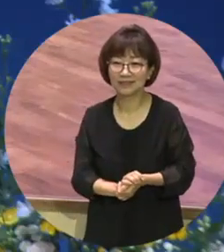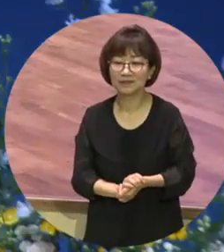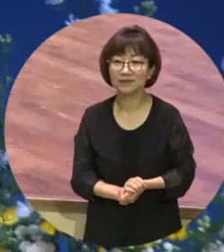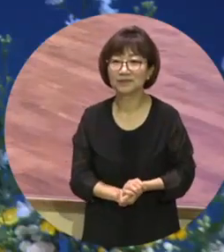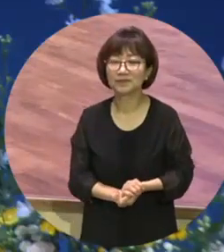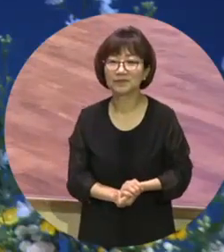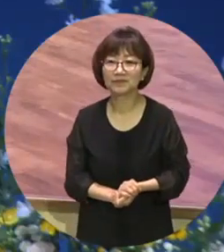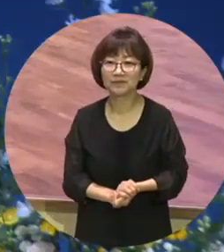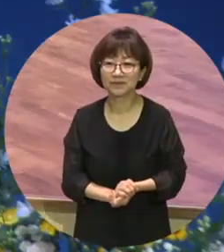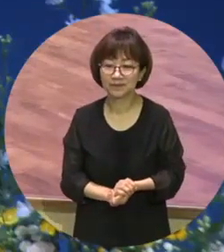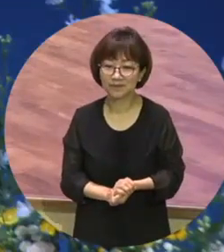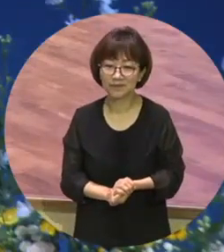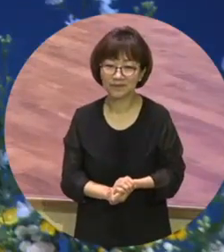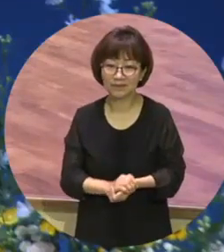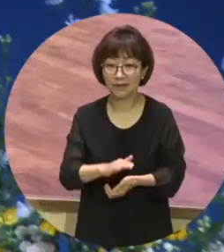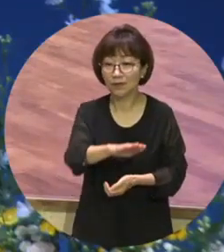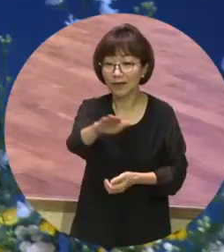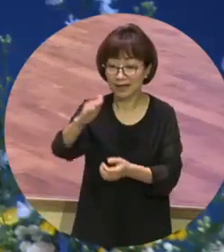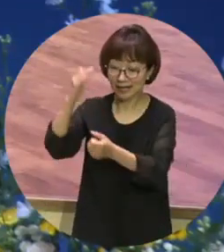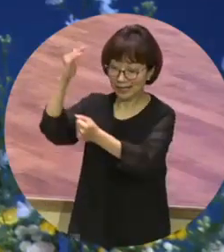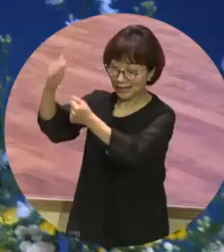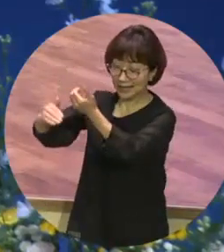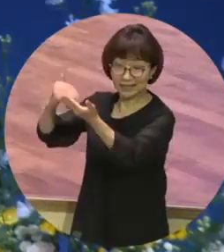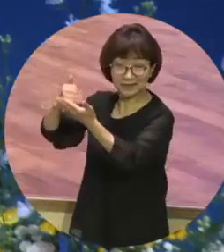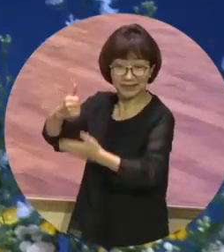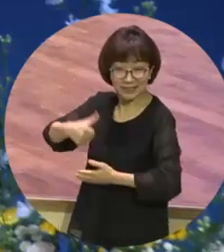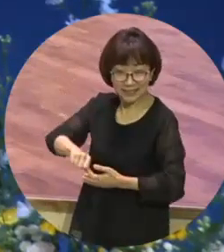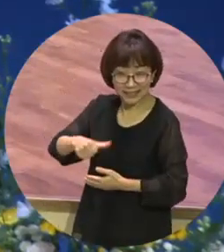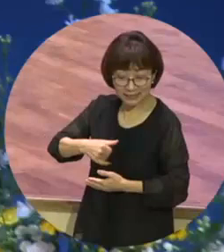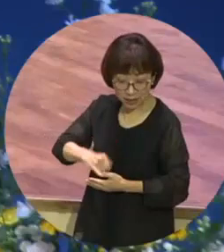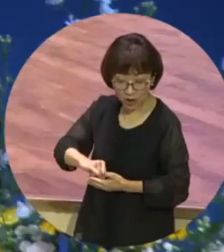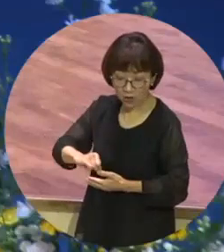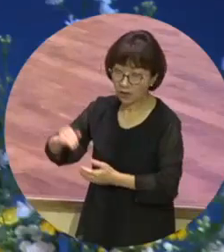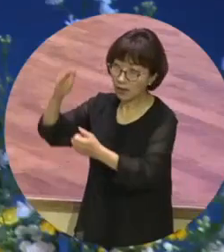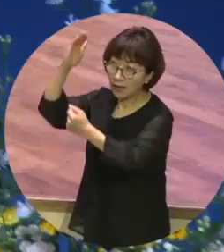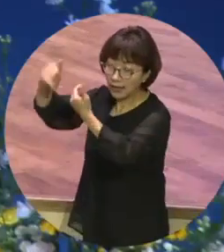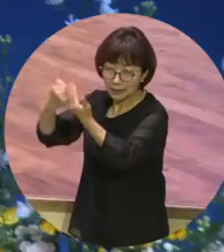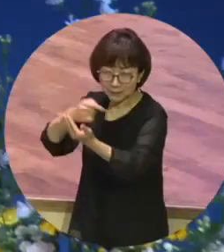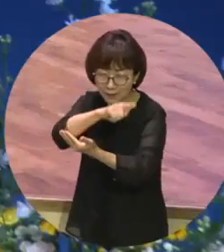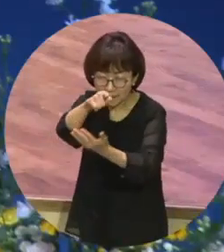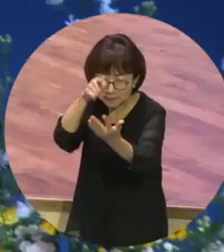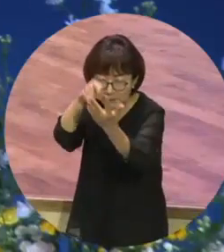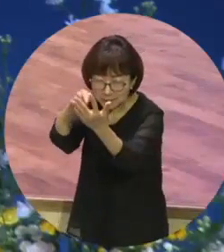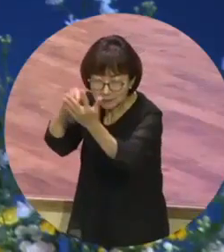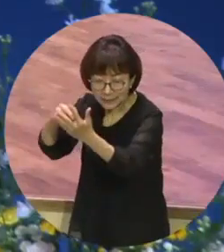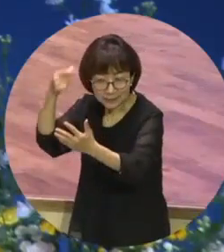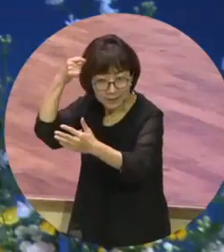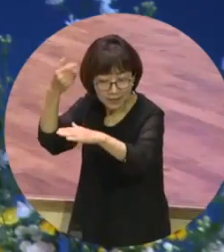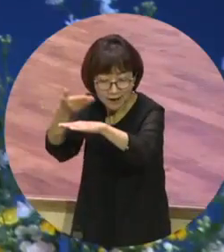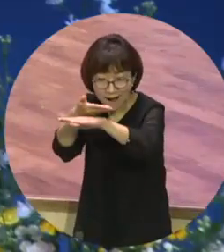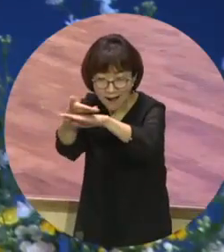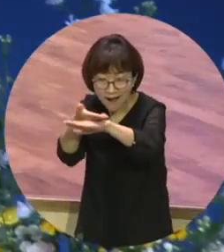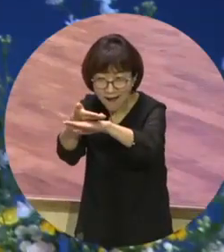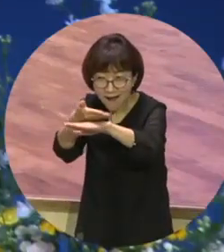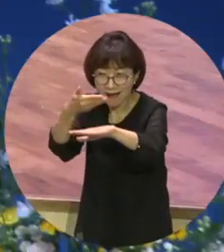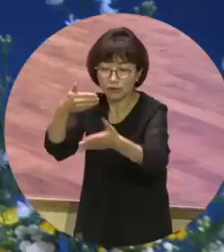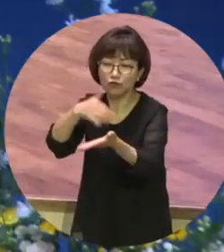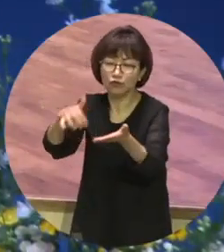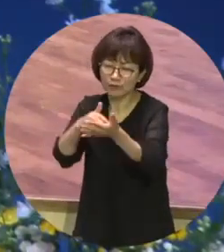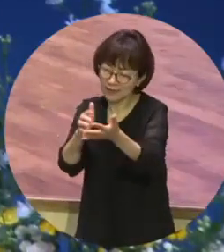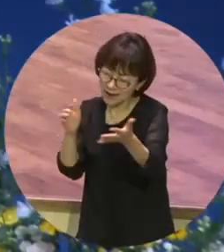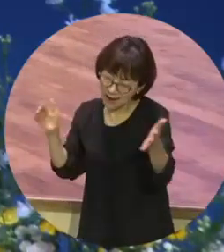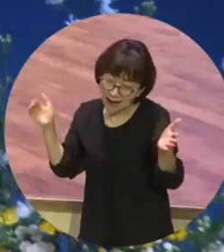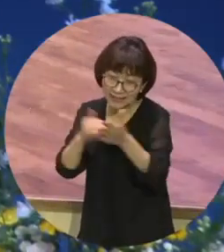않아요. 구원받은 하나님의 자녀는 머리칼도 다 세고 계시고 그럼 여러분 인도하고 계신 줄